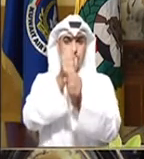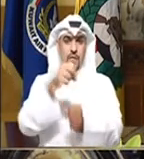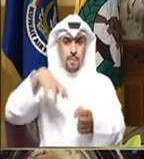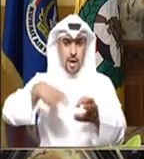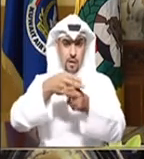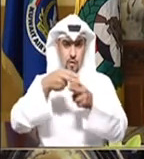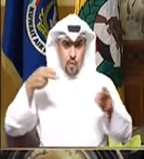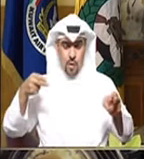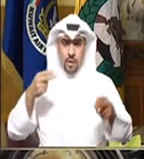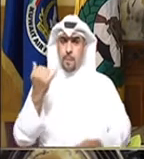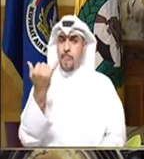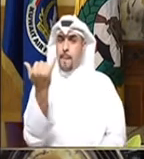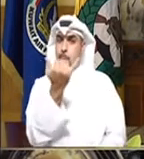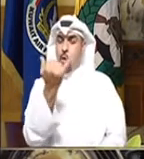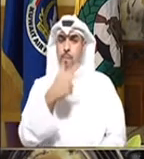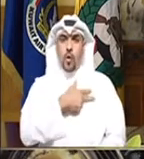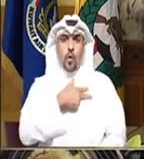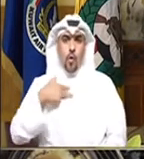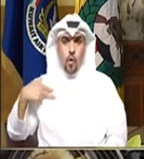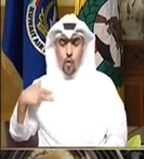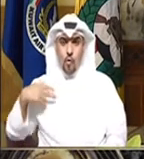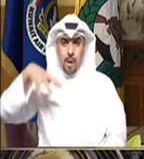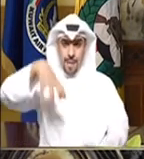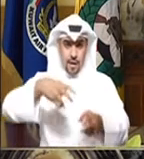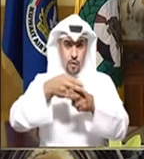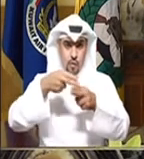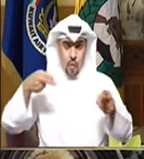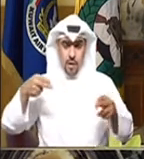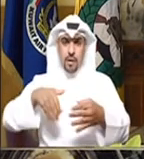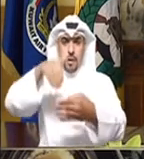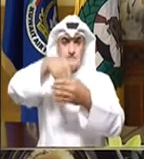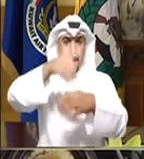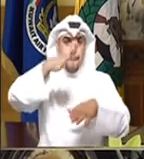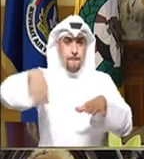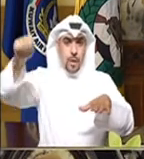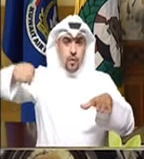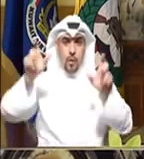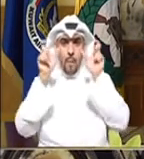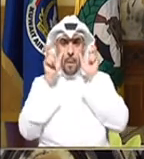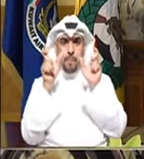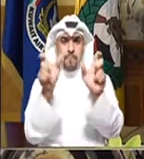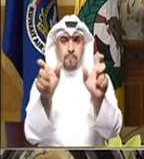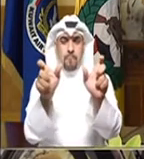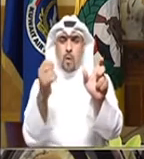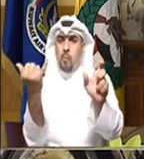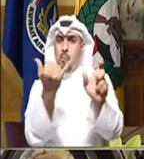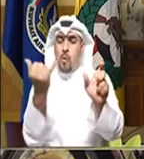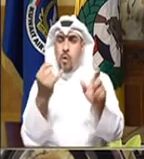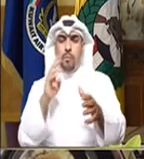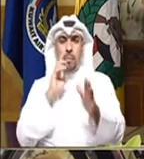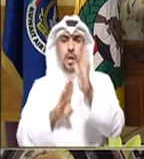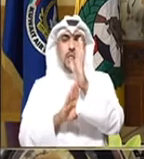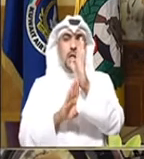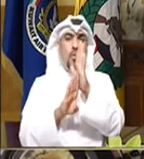اهتمامنا واهتمام الحكومة ومجلس الأمة، وعلينا العمل على تنمية